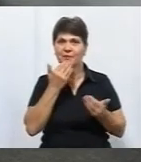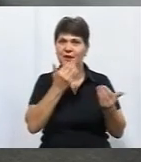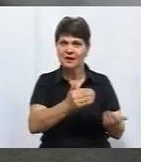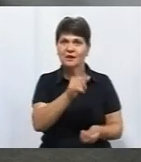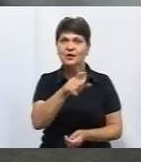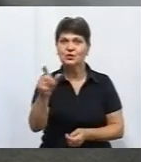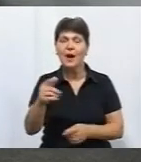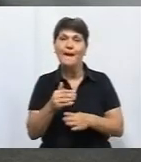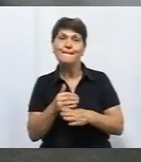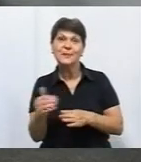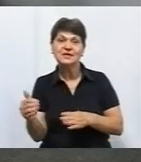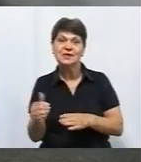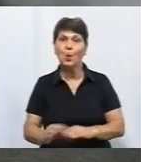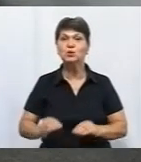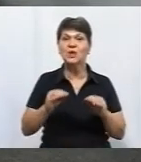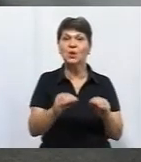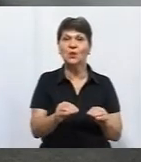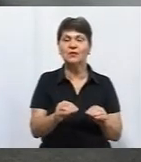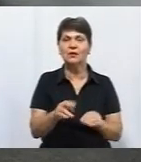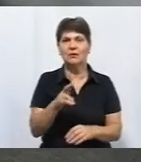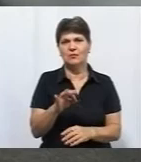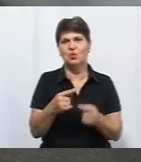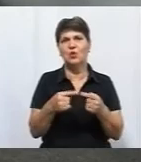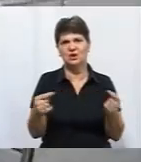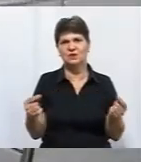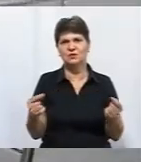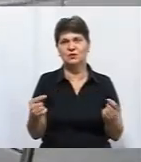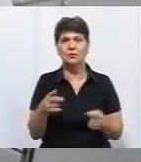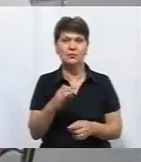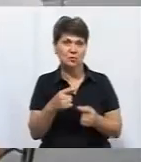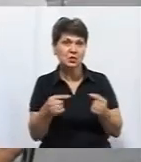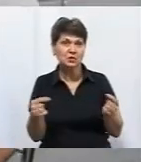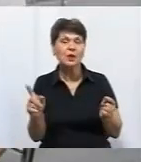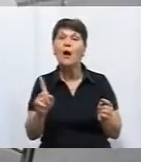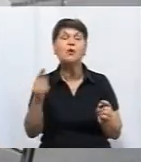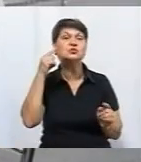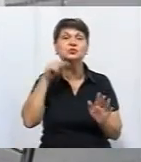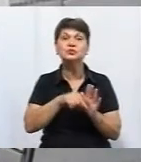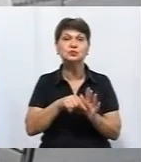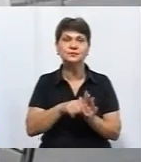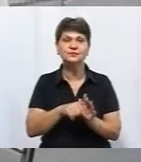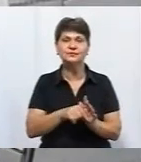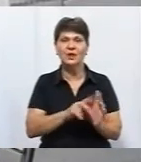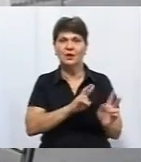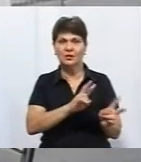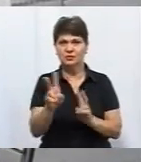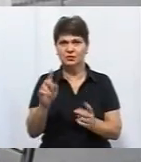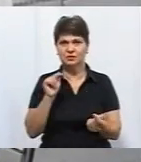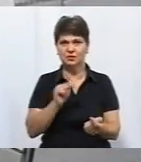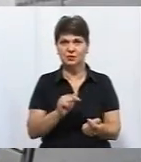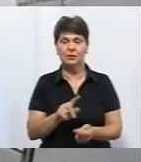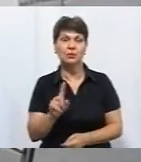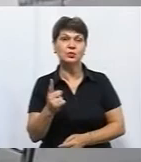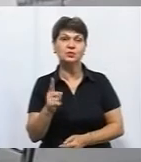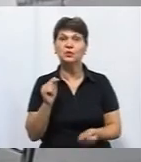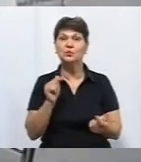можливо, вже після встановлення? По-різному, мені кажеться. Тобто по-різному? Да. Що ви маєте на увазі? Ну, хто-то проти цього. Чому